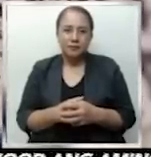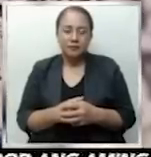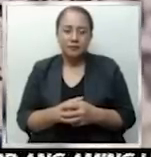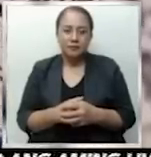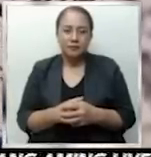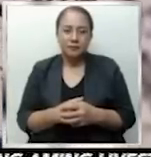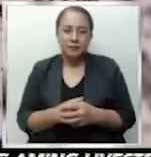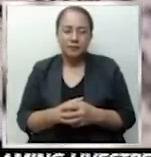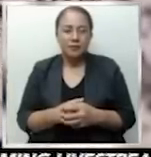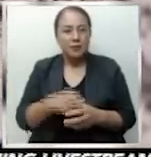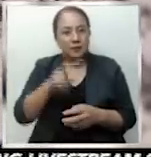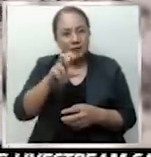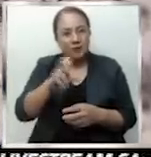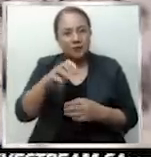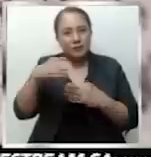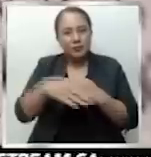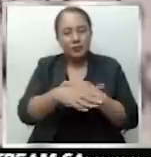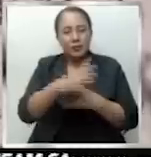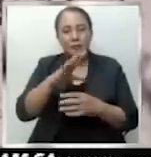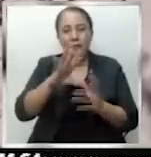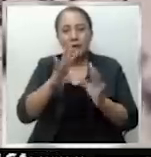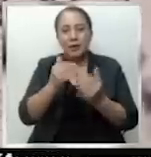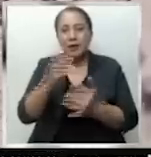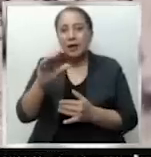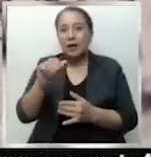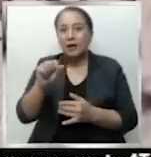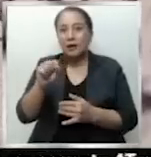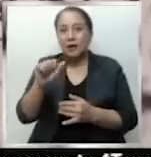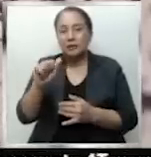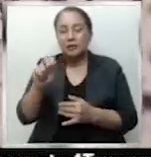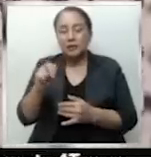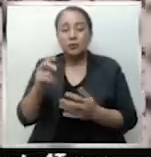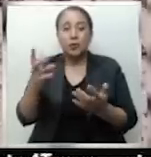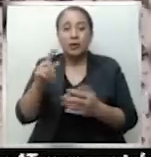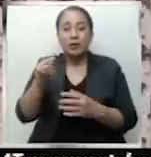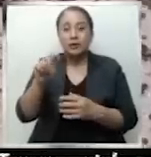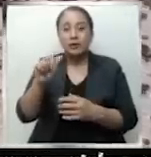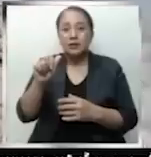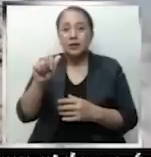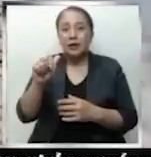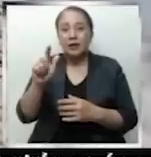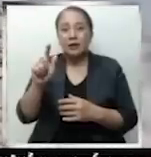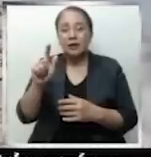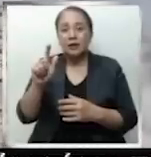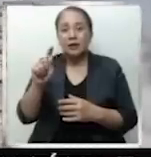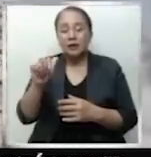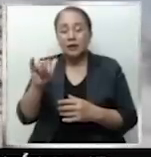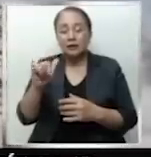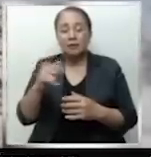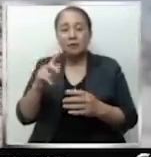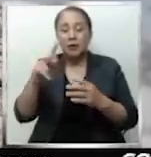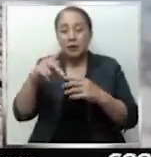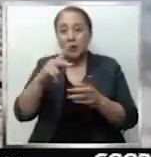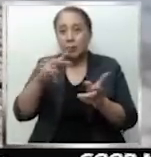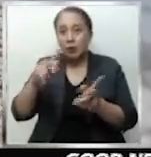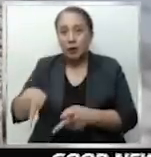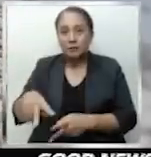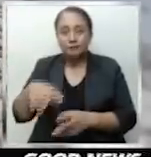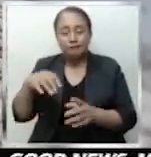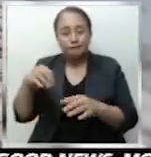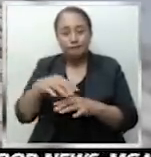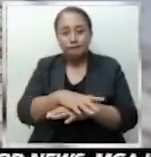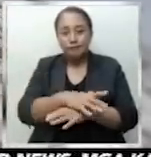Kita na sa baybayin ng Barangay Kasyan sa Taytay, Palawan ang epekto ng oil spill base sa larawang kuha ng Coast